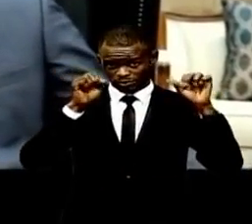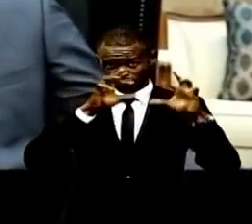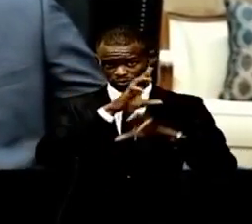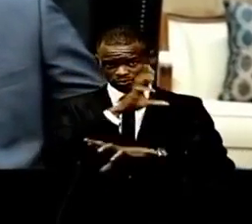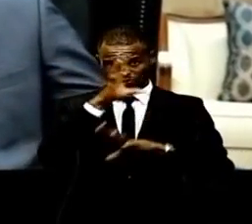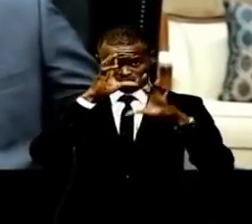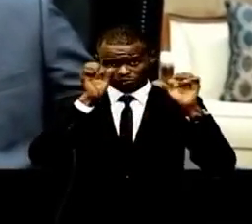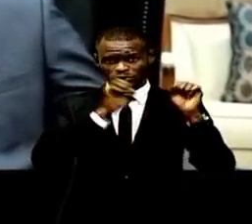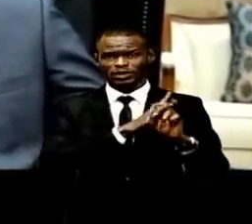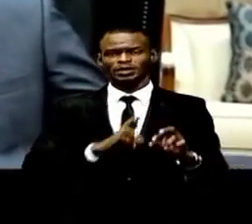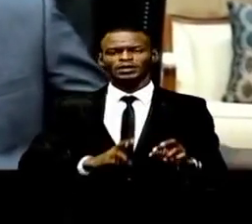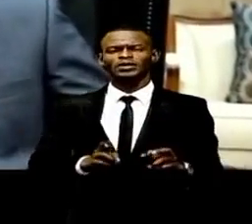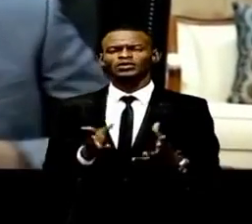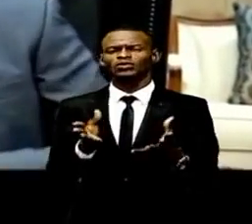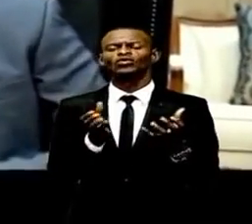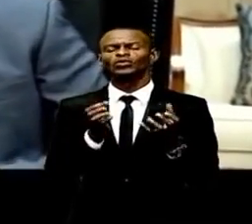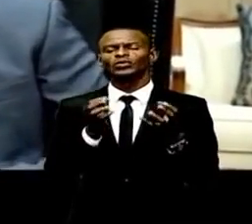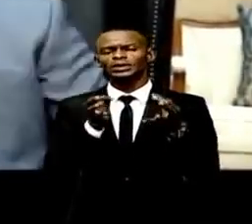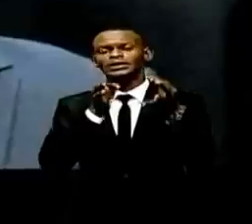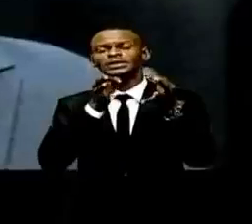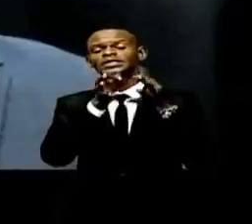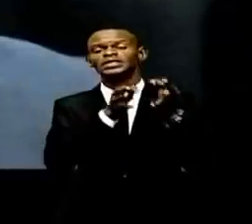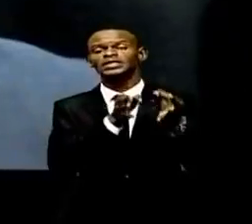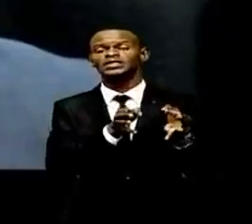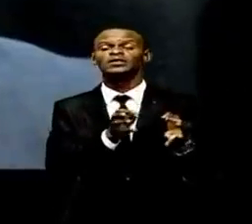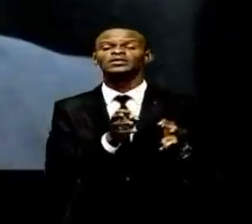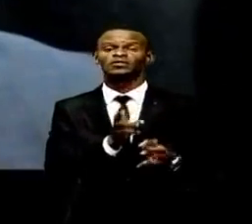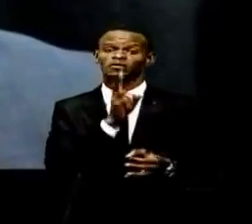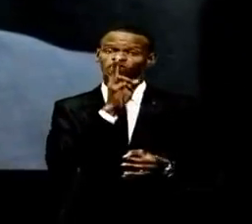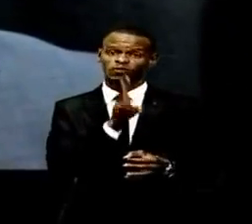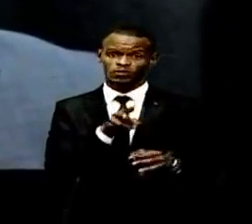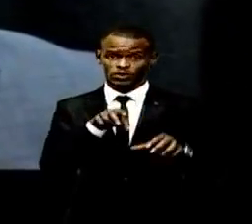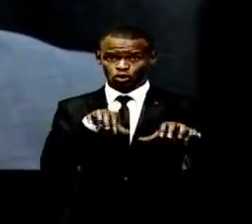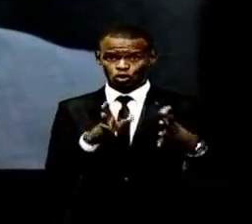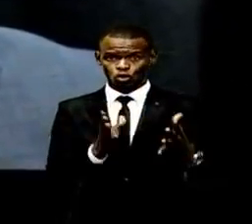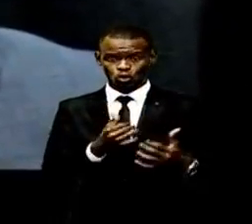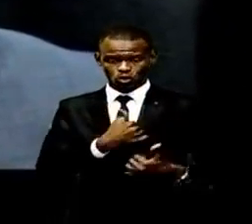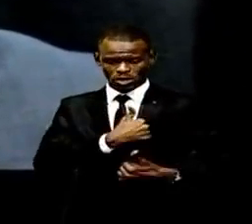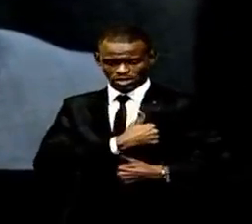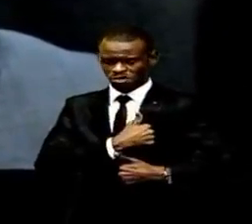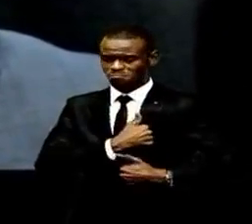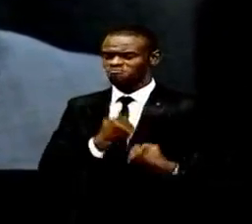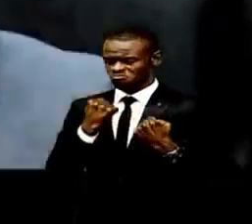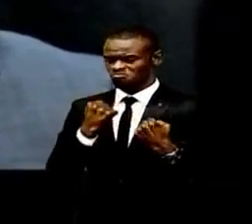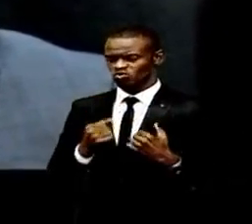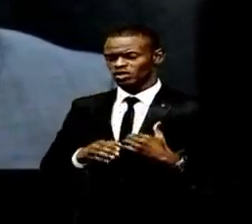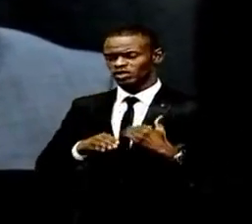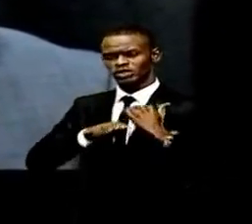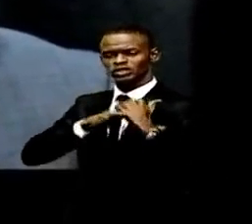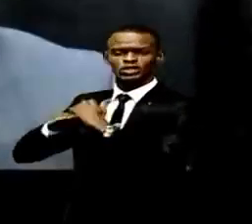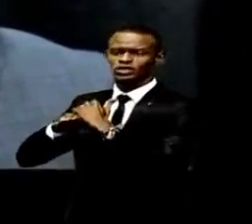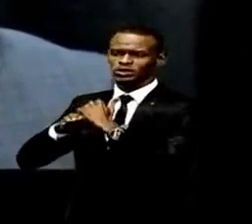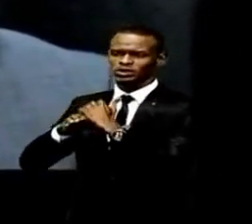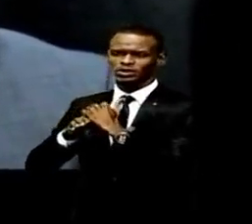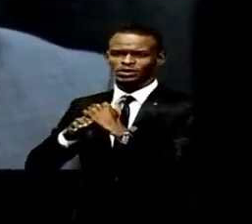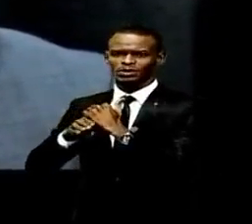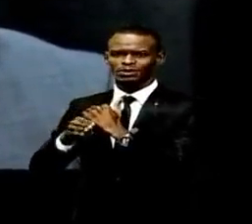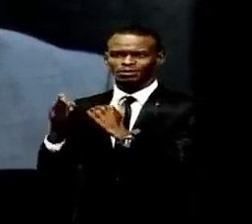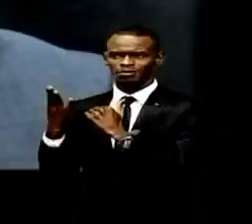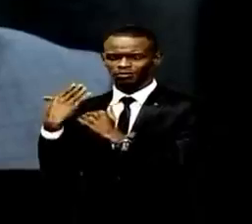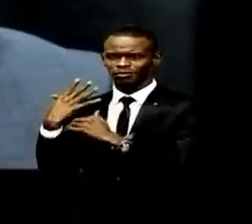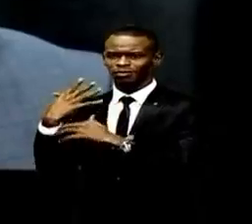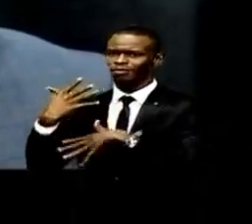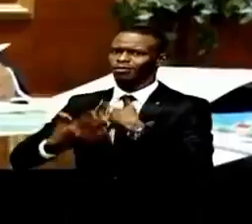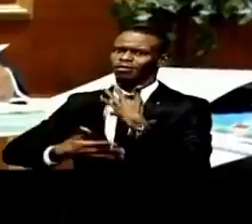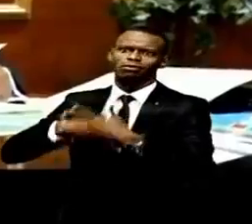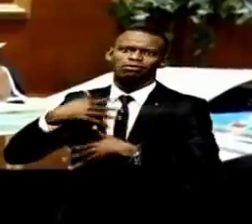République démocratique du Congo ont repris le contrôle de la situation qui tend à se stabiliser en repoussant les